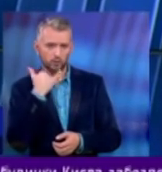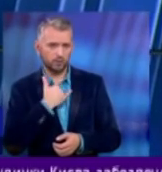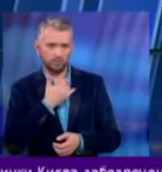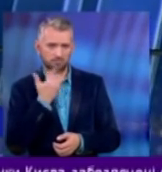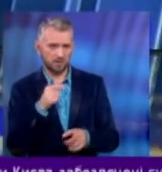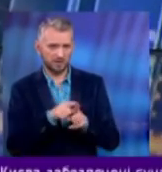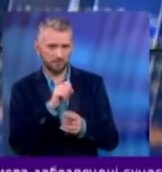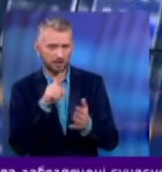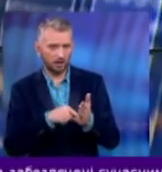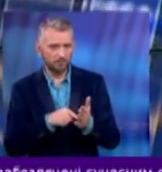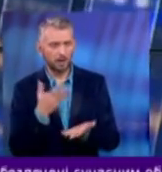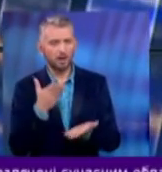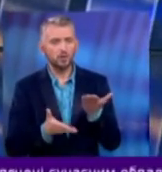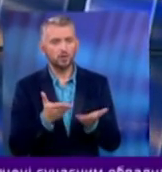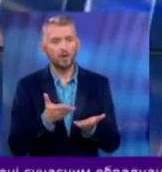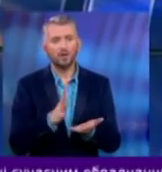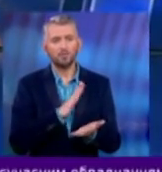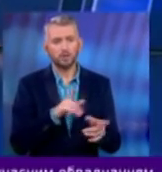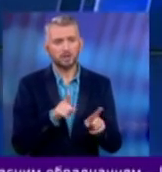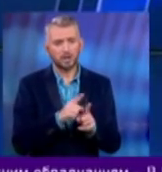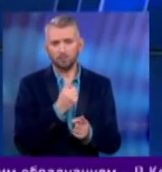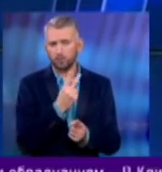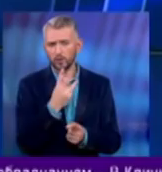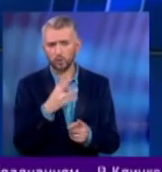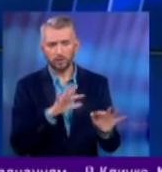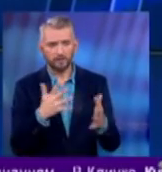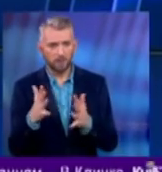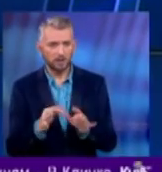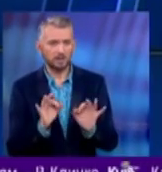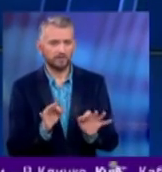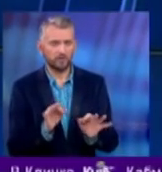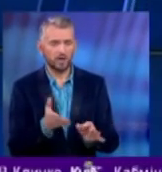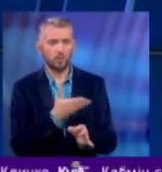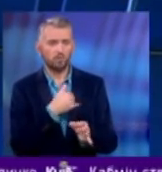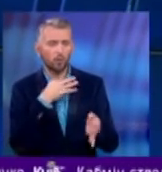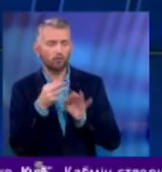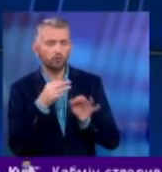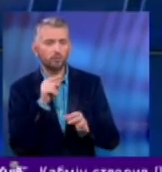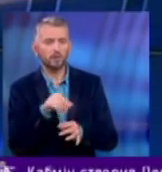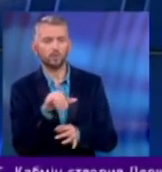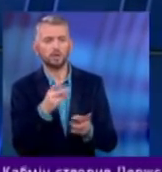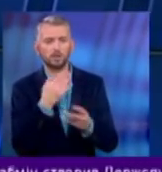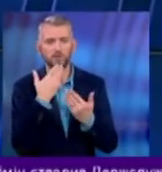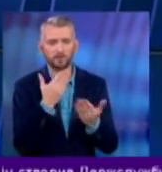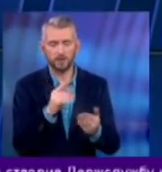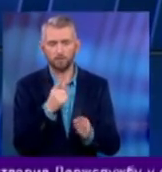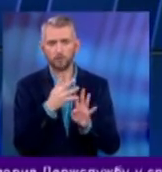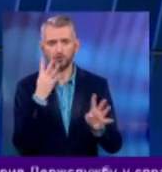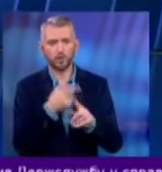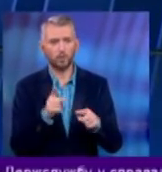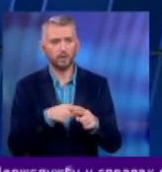звертаються. А якщо може, були такі поодинокі випадки, то ми, звичайно, консультуємо їх, куди треба звертатися. В першу чергу,